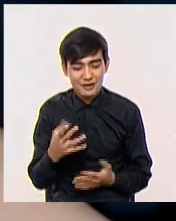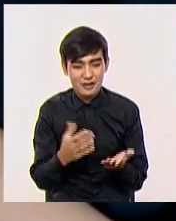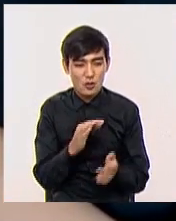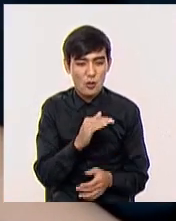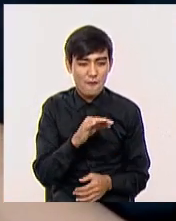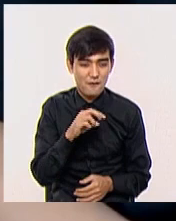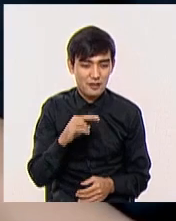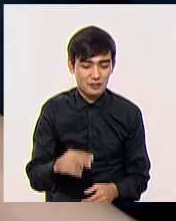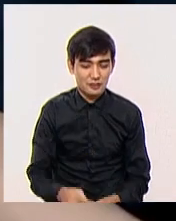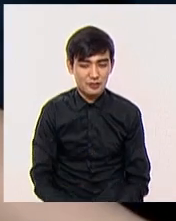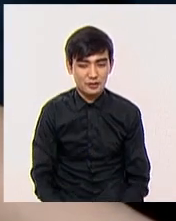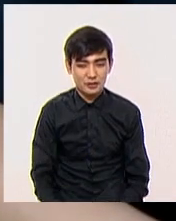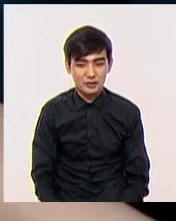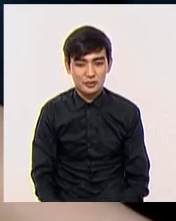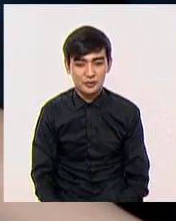офлайн занятиях.